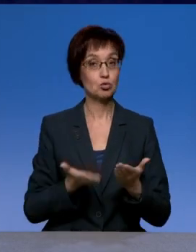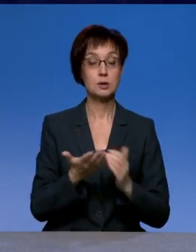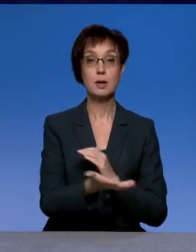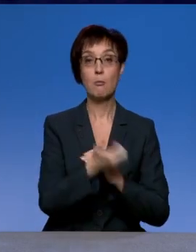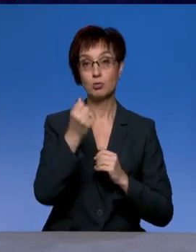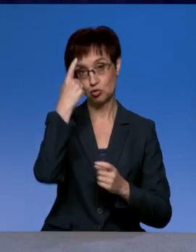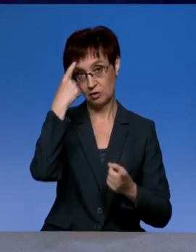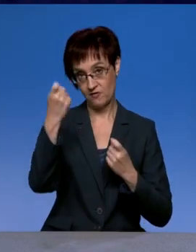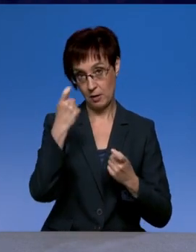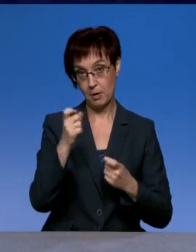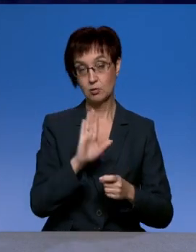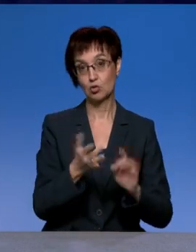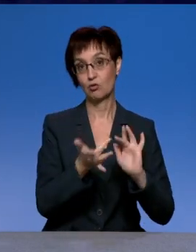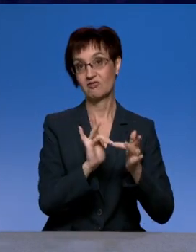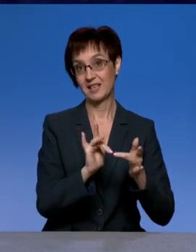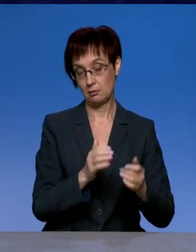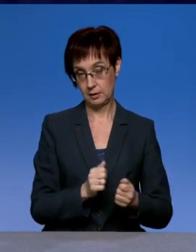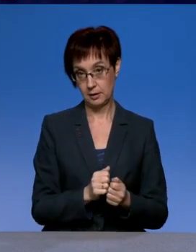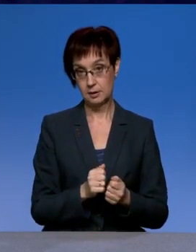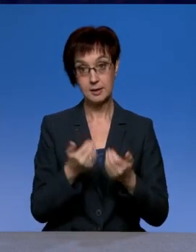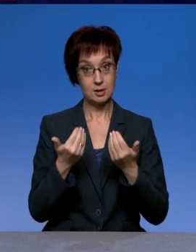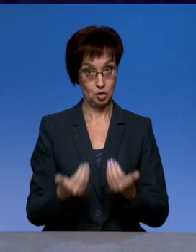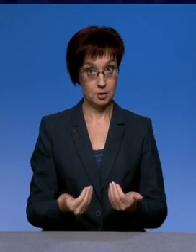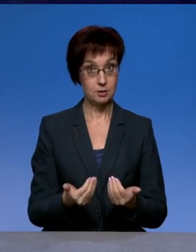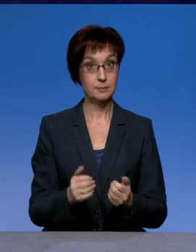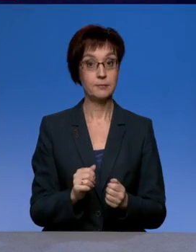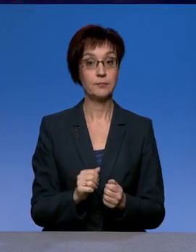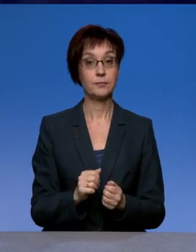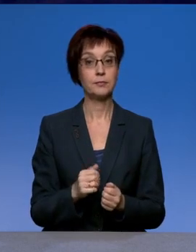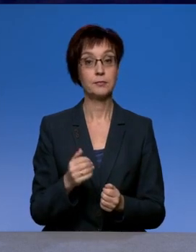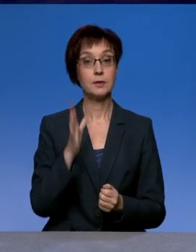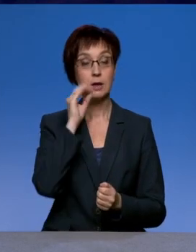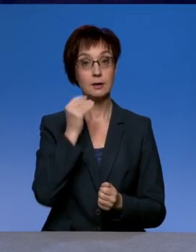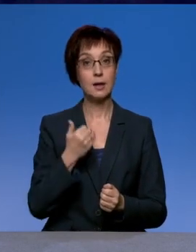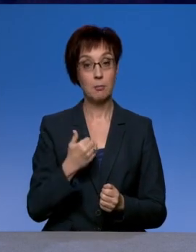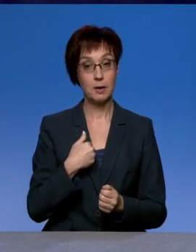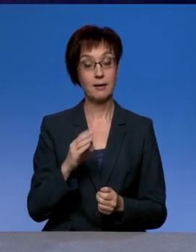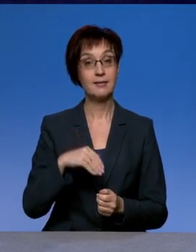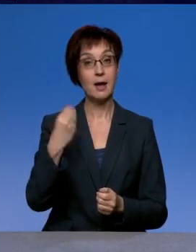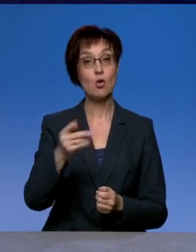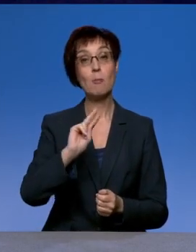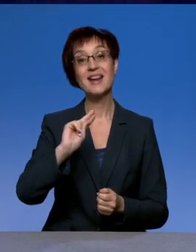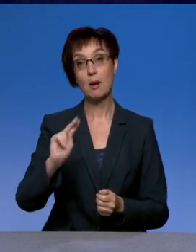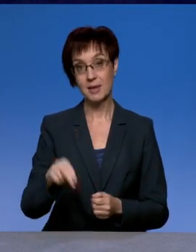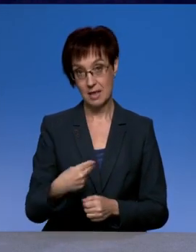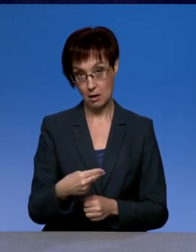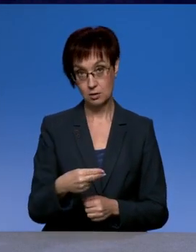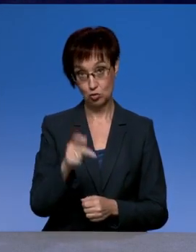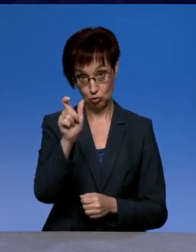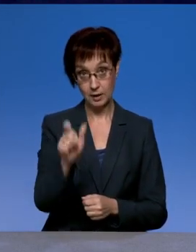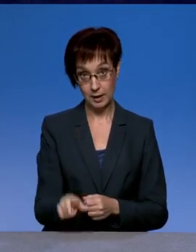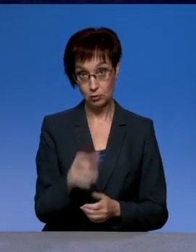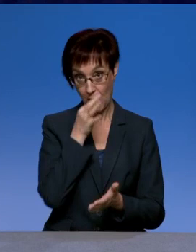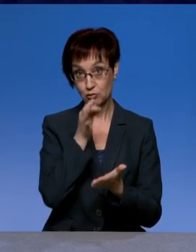реестре. Поэтому уже сейчас, когда мы даем рекомендацию клиенту, такой вот как отчет,